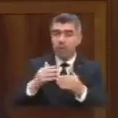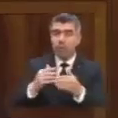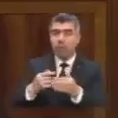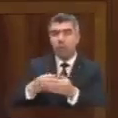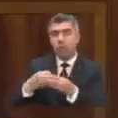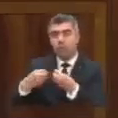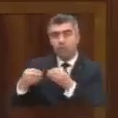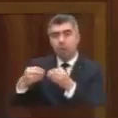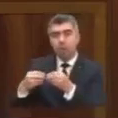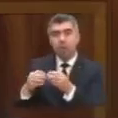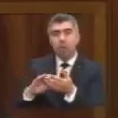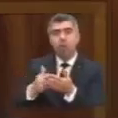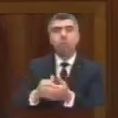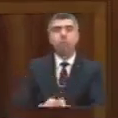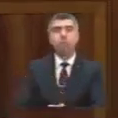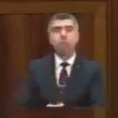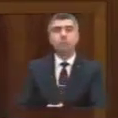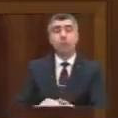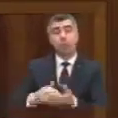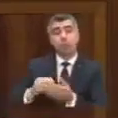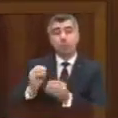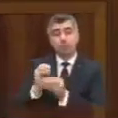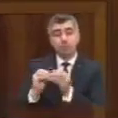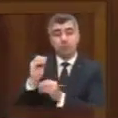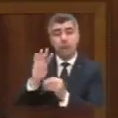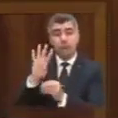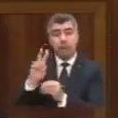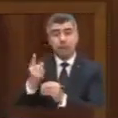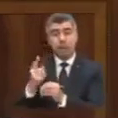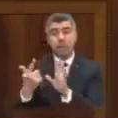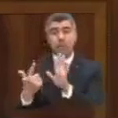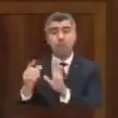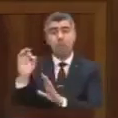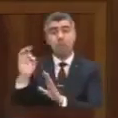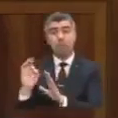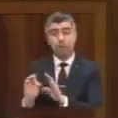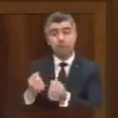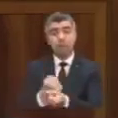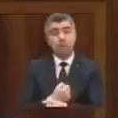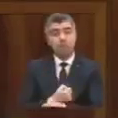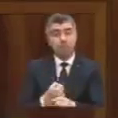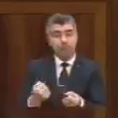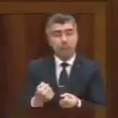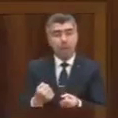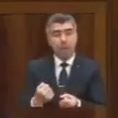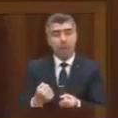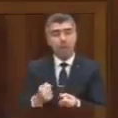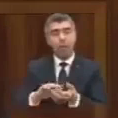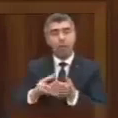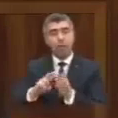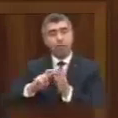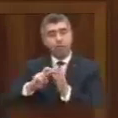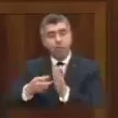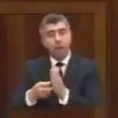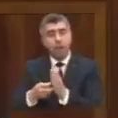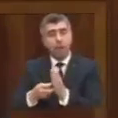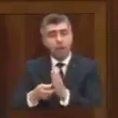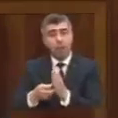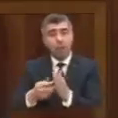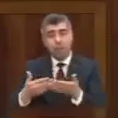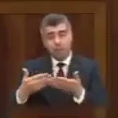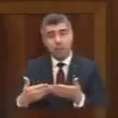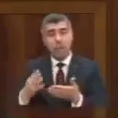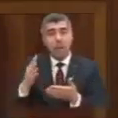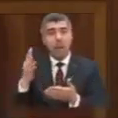الخدمات، وعلى التضخم اللي وصل 4.7%، وعلى البطاله، وعلى الجرائم. سرقه النسبه ديالها فهاد